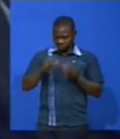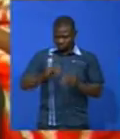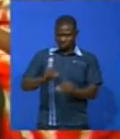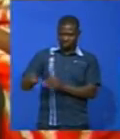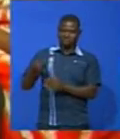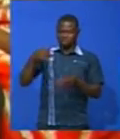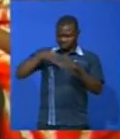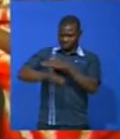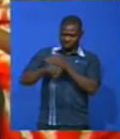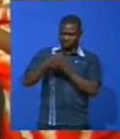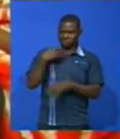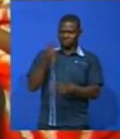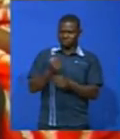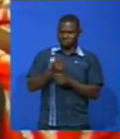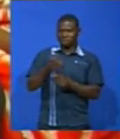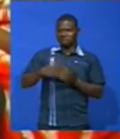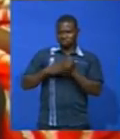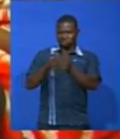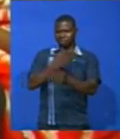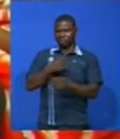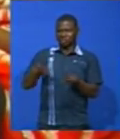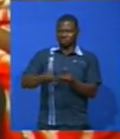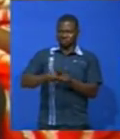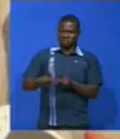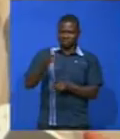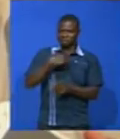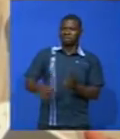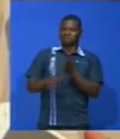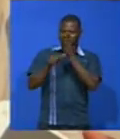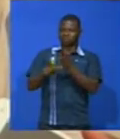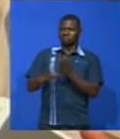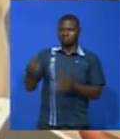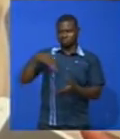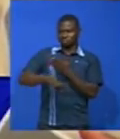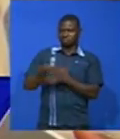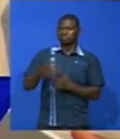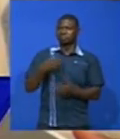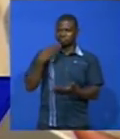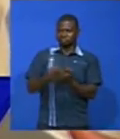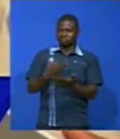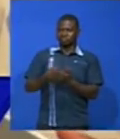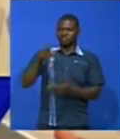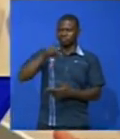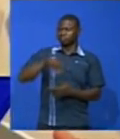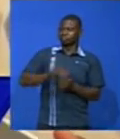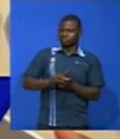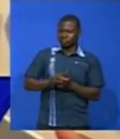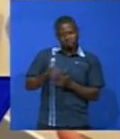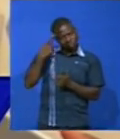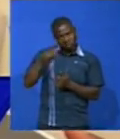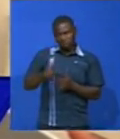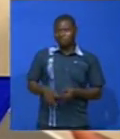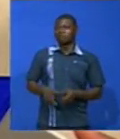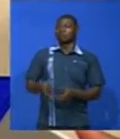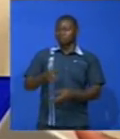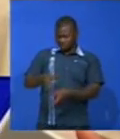le financement ou encore l'assistance en matière de fiscalité. Sur la commande publique, nous avons un avantage de